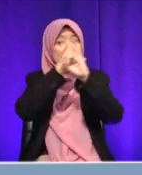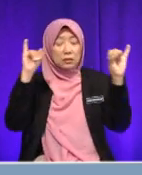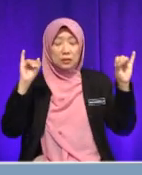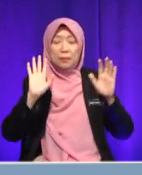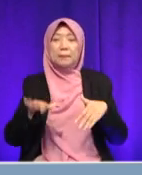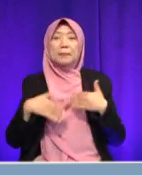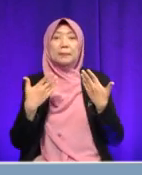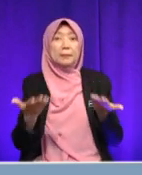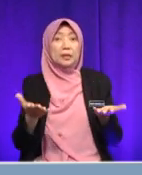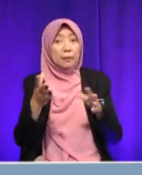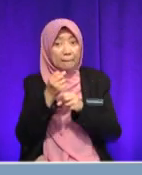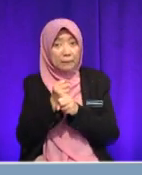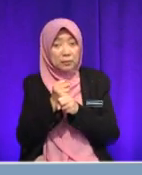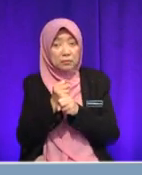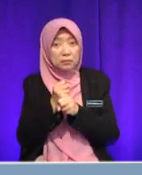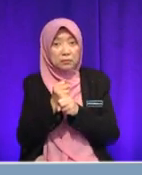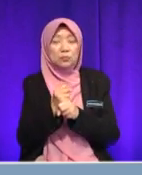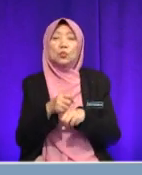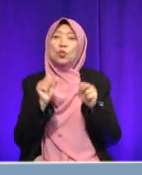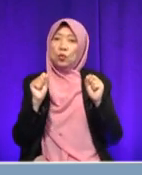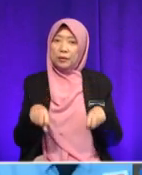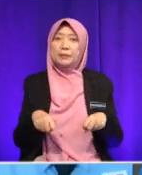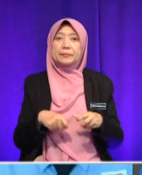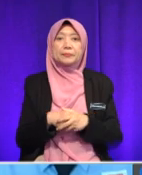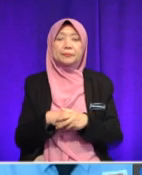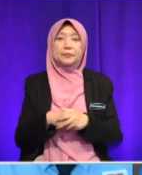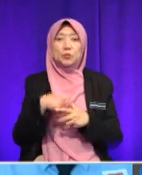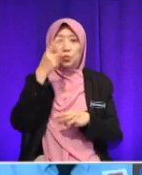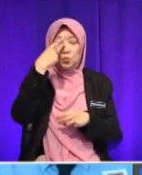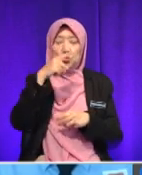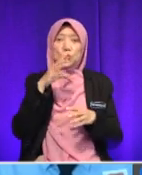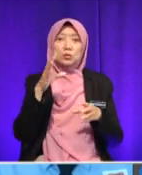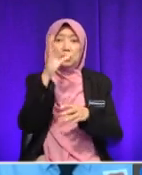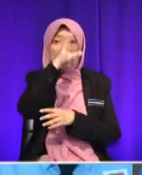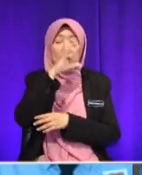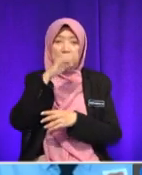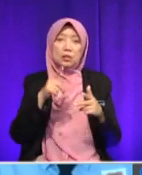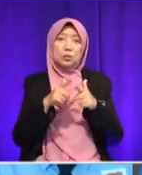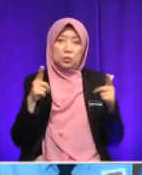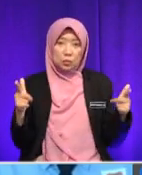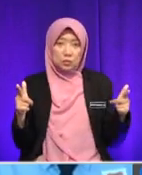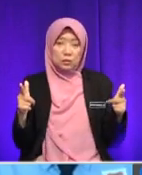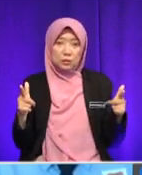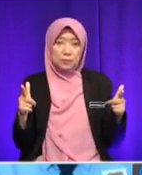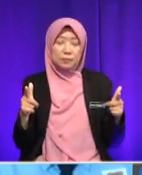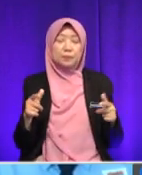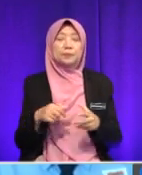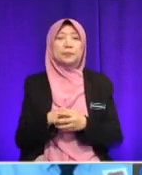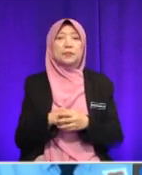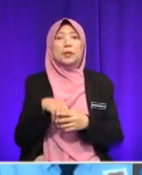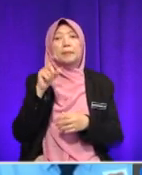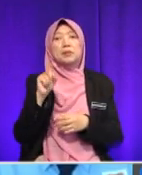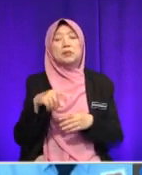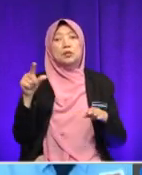Ifti kepada cikgu? Silakan. Boleh cikgu. Jadi untuk cari luas ni, kita kena guna